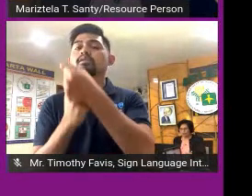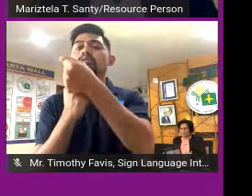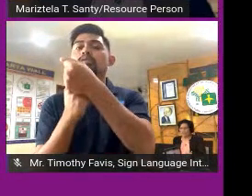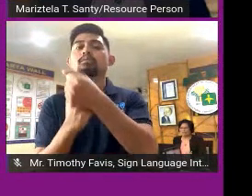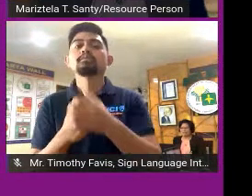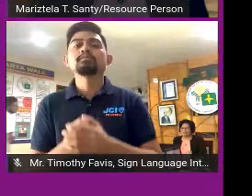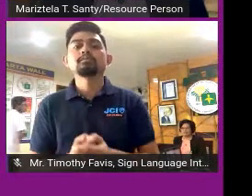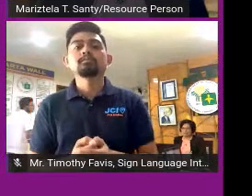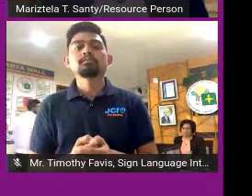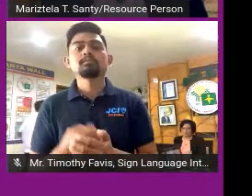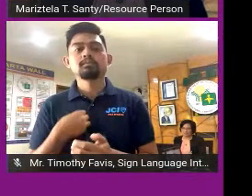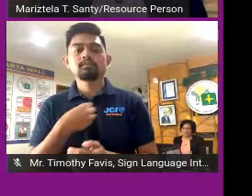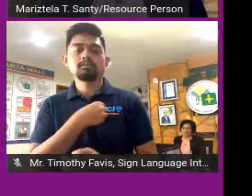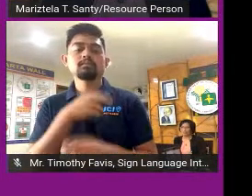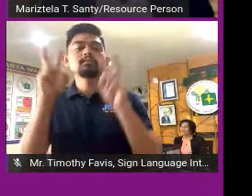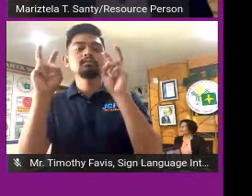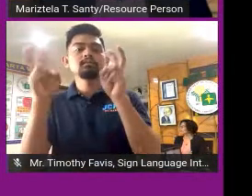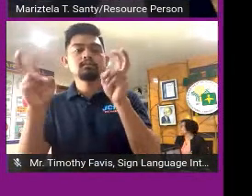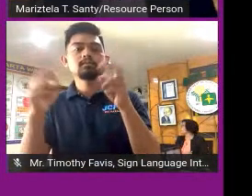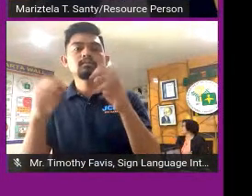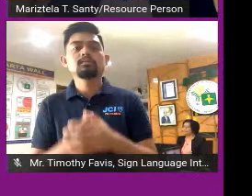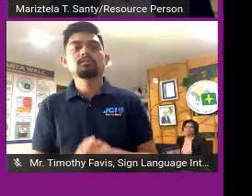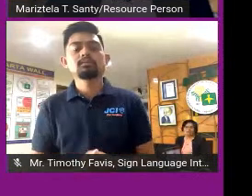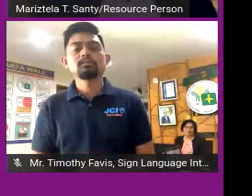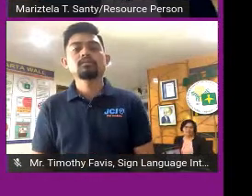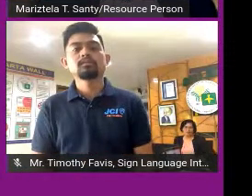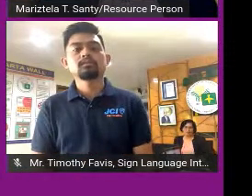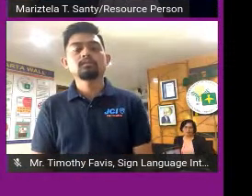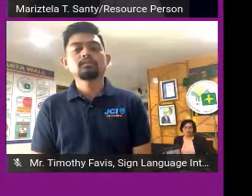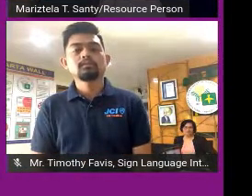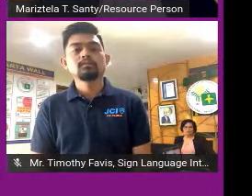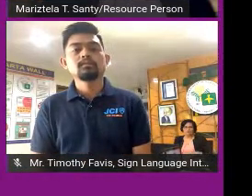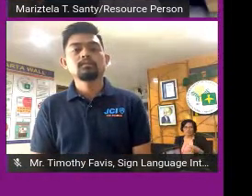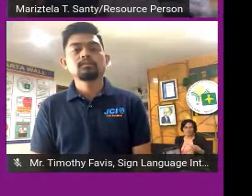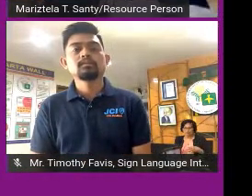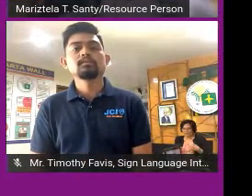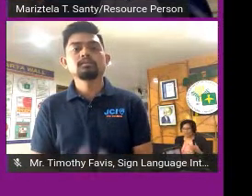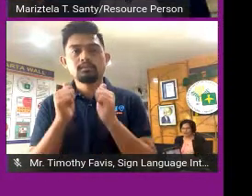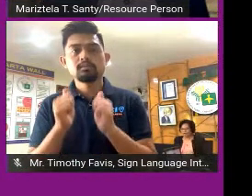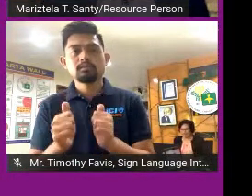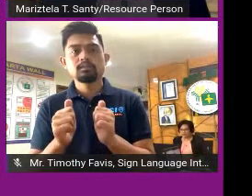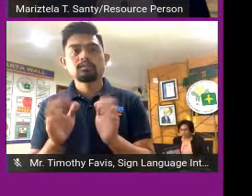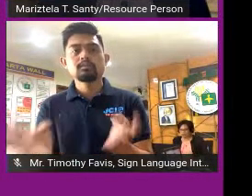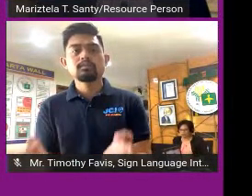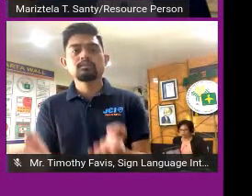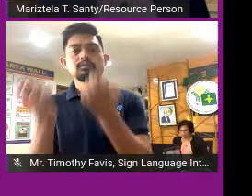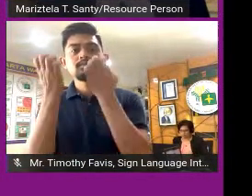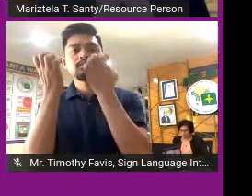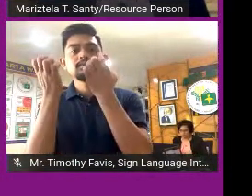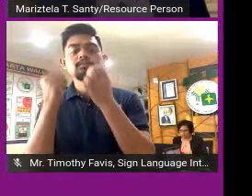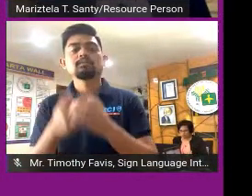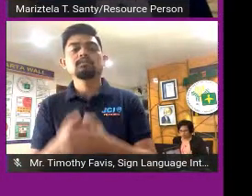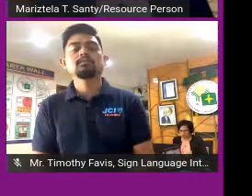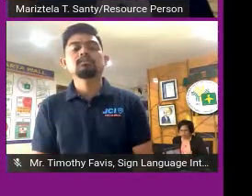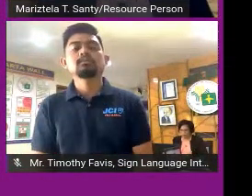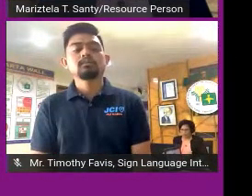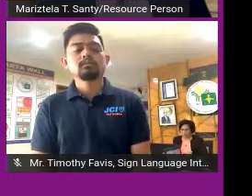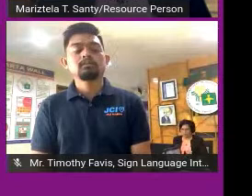doon dito sa ating topic. Hindi naman ito one way. Ano po? So we encourage you to